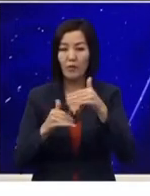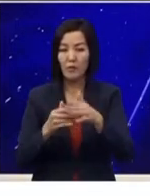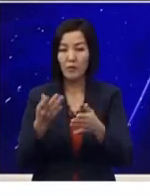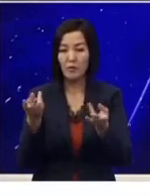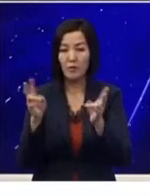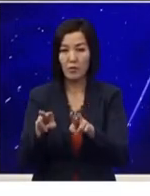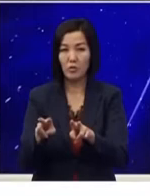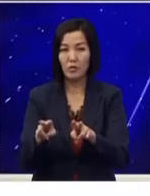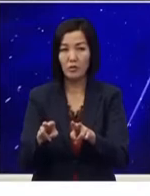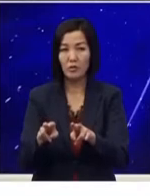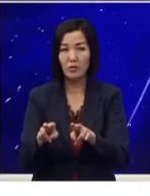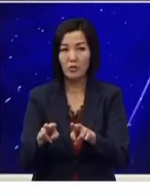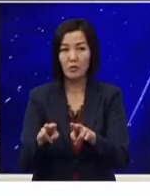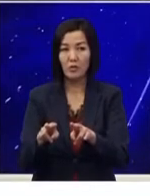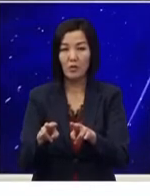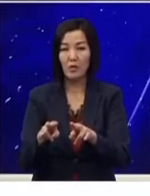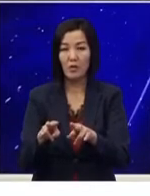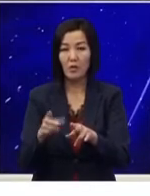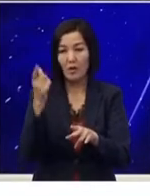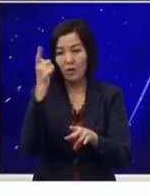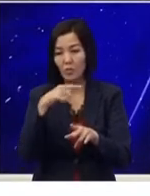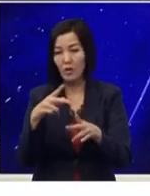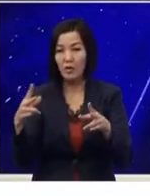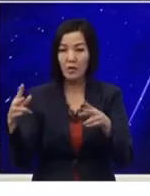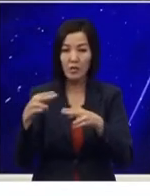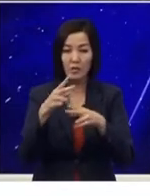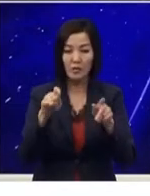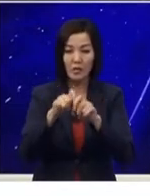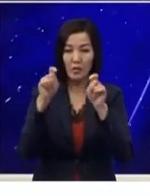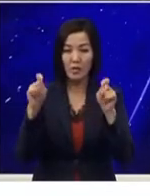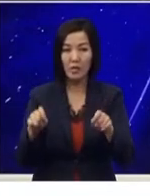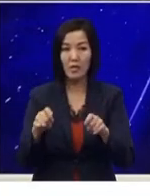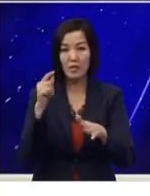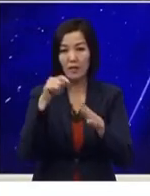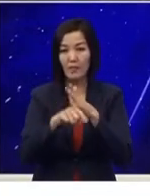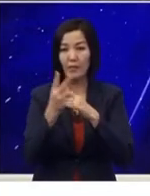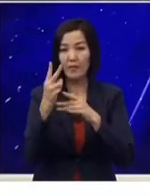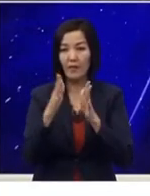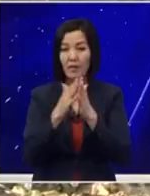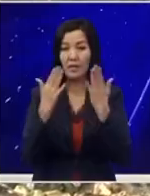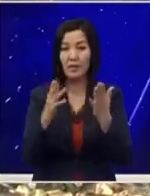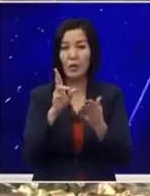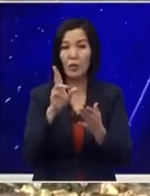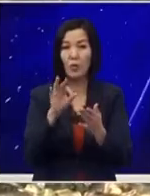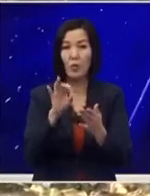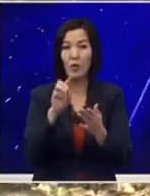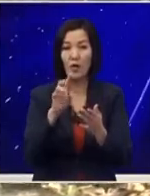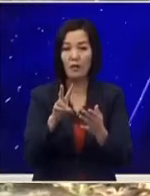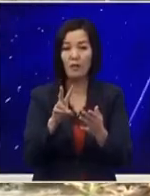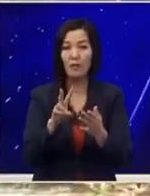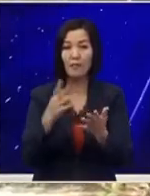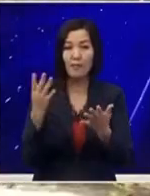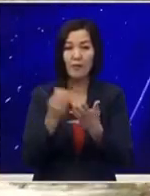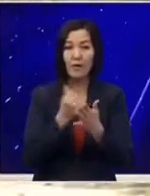его. И потихоньку, аккуратно начали вырезать это. Оказывается, там две книги, там Куран. Своей находкой жители